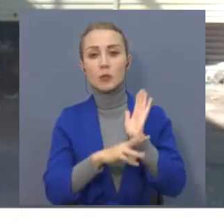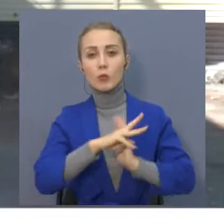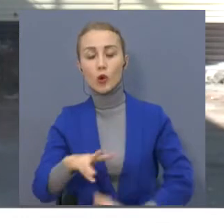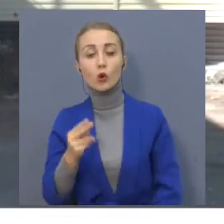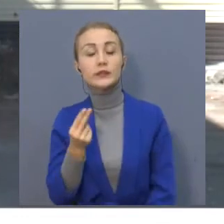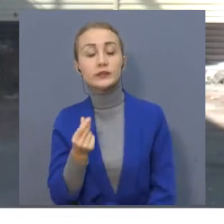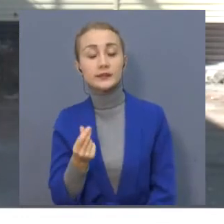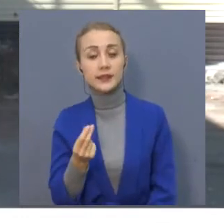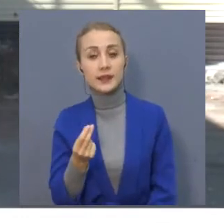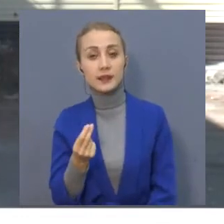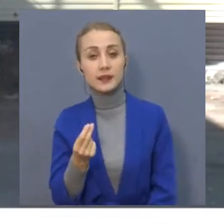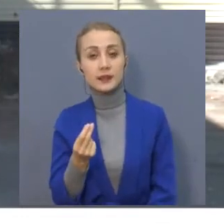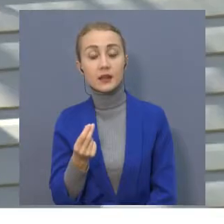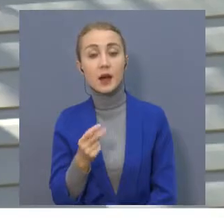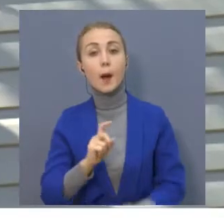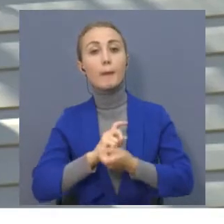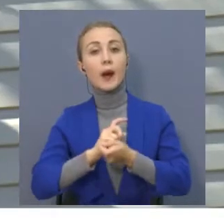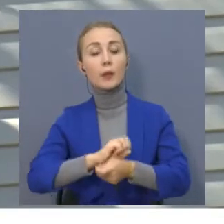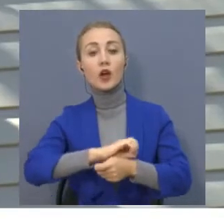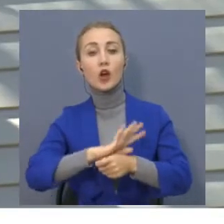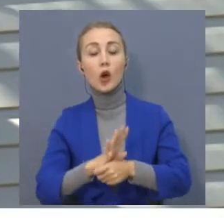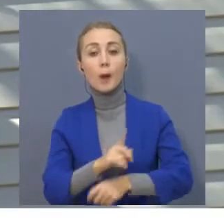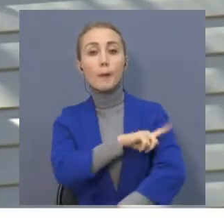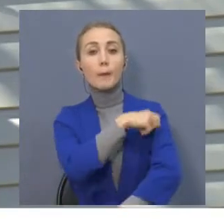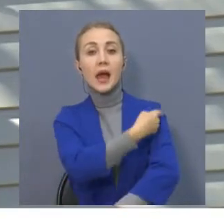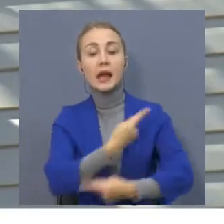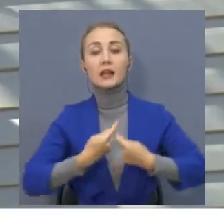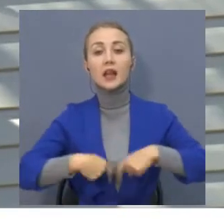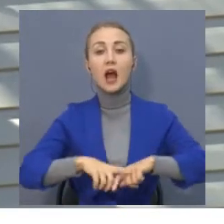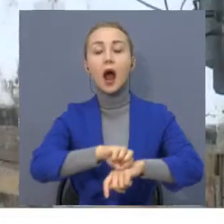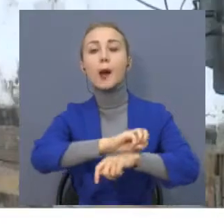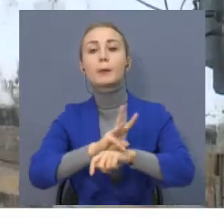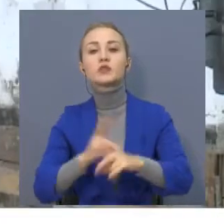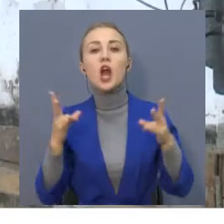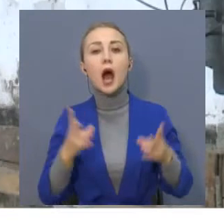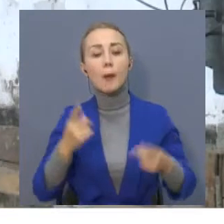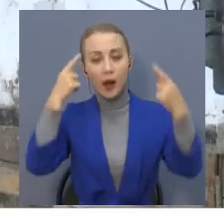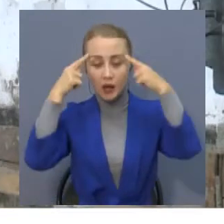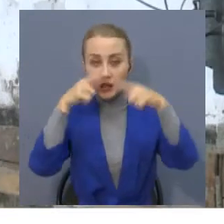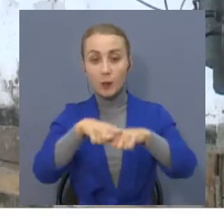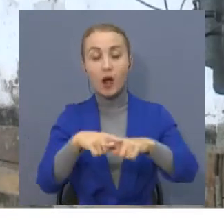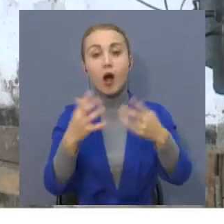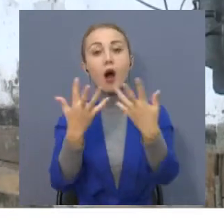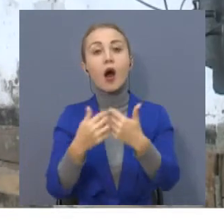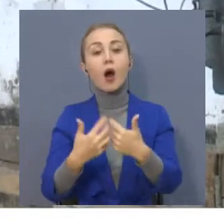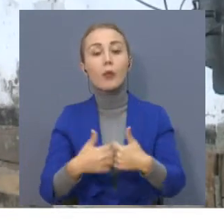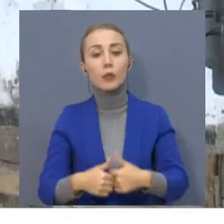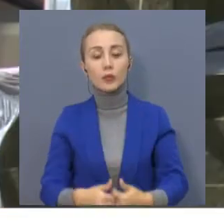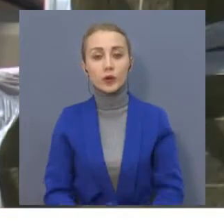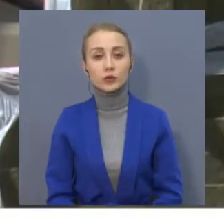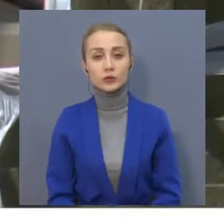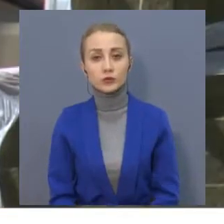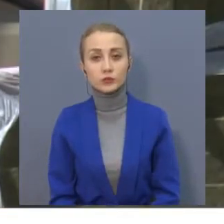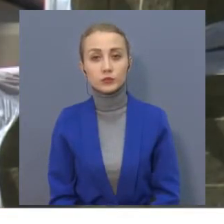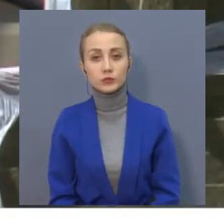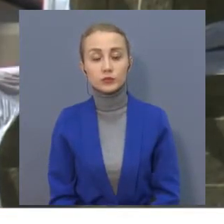картасы 2020 мемлекеттік бағдарламасы аясында 70 миллион теңге бөлініп жөндеу жүргізілді. Індетпен күресте табандылық танытқан аққалаттылар қажетті